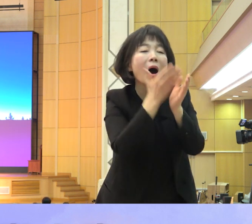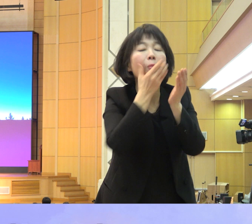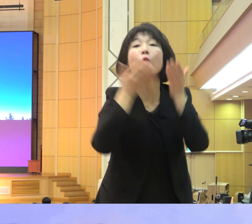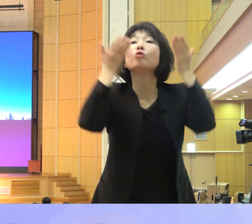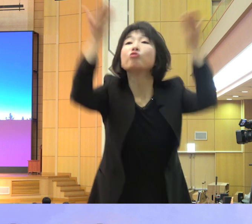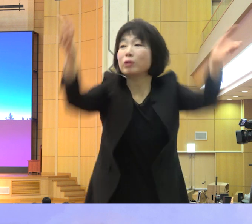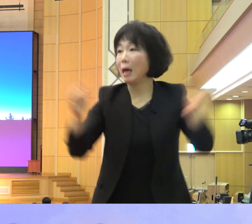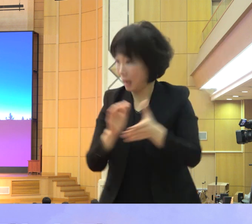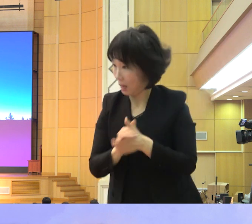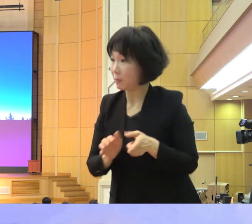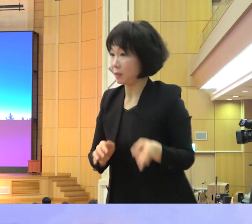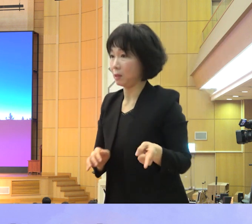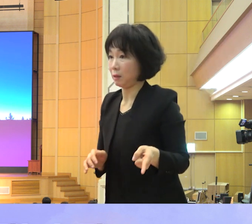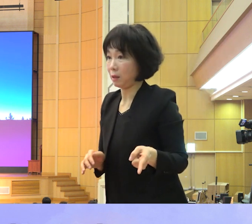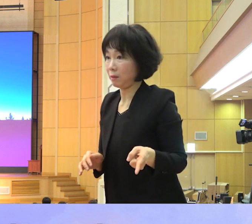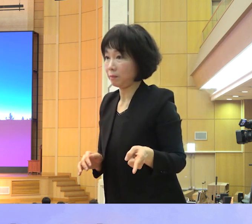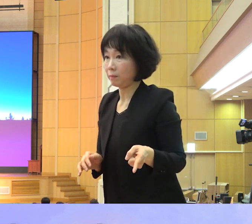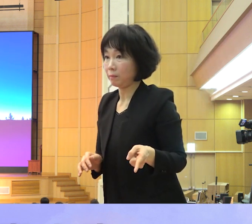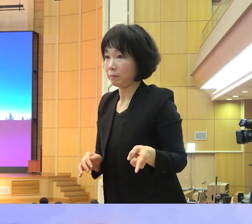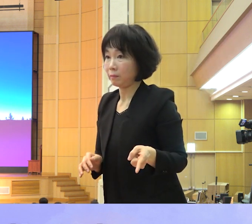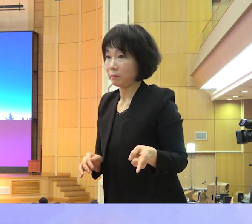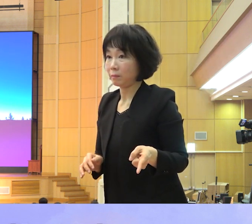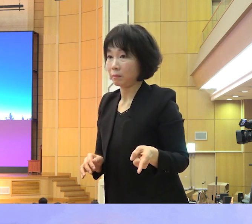할렐루야. 오늘 본문 말씀대로